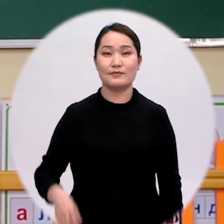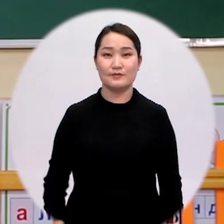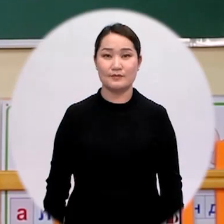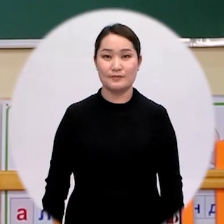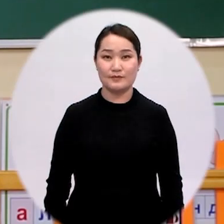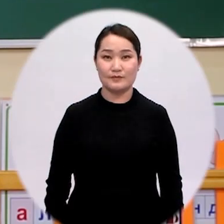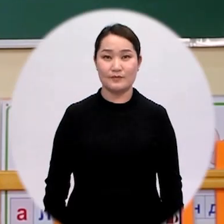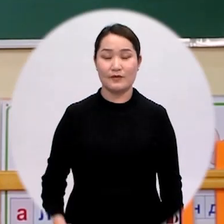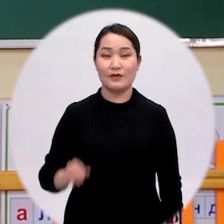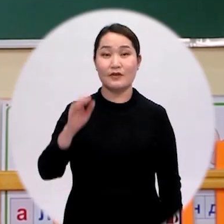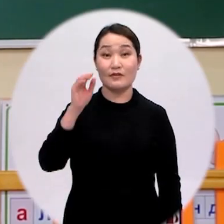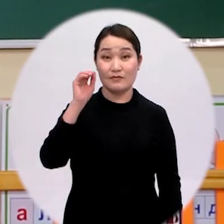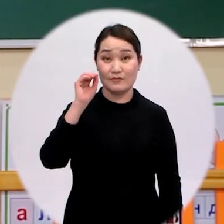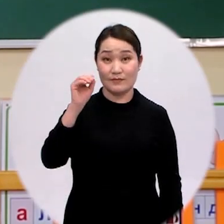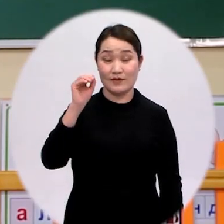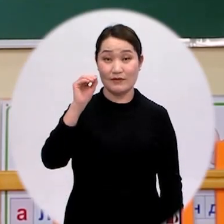Фото.